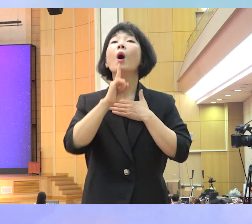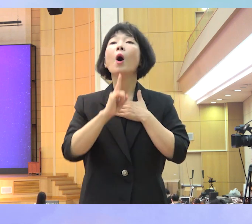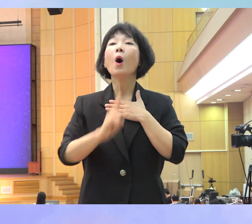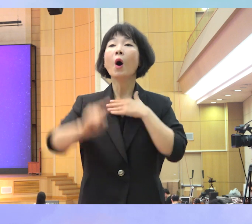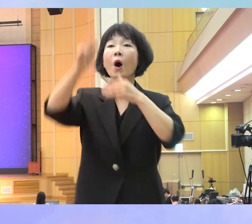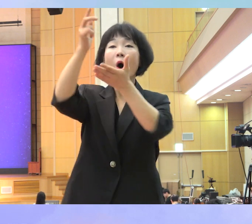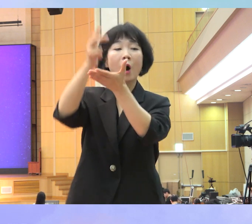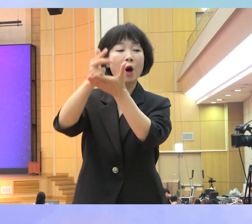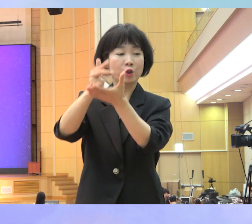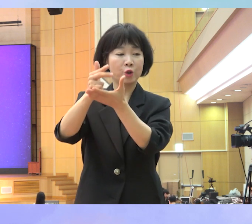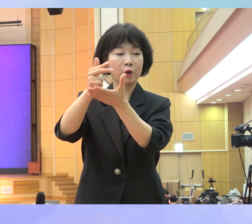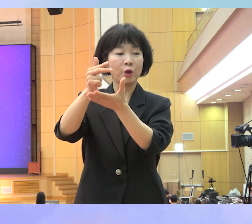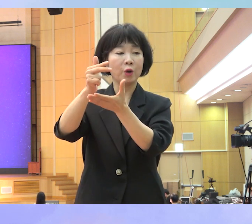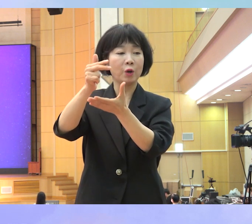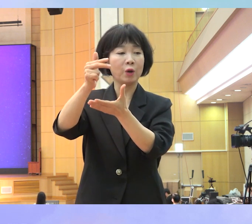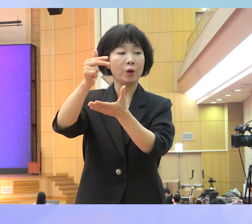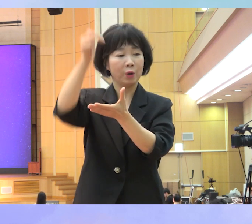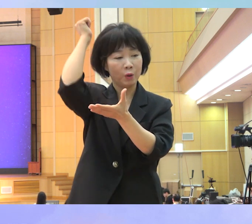오